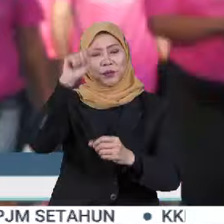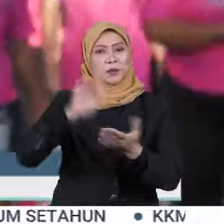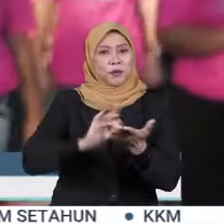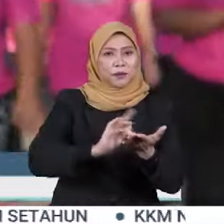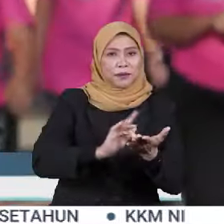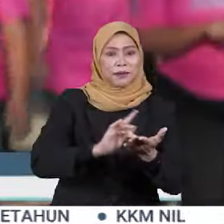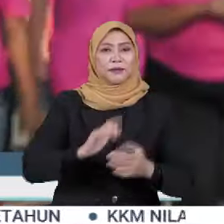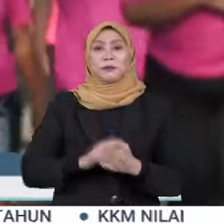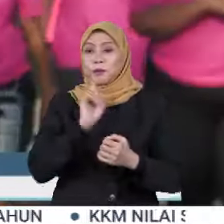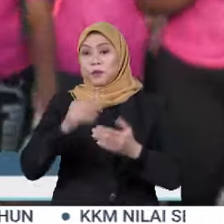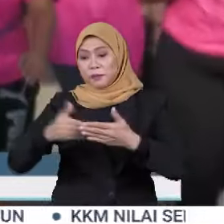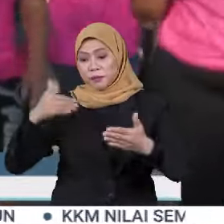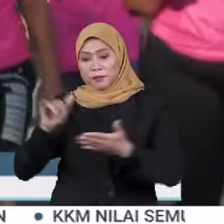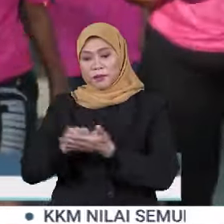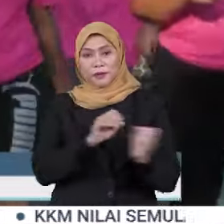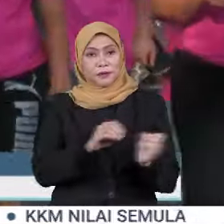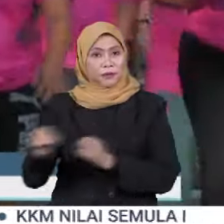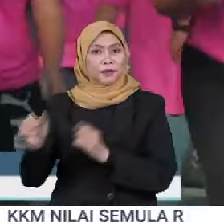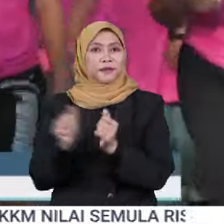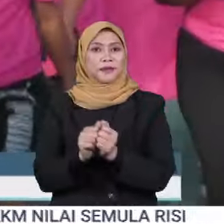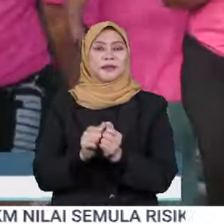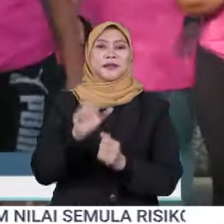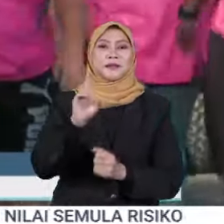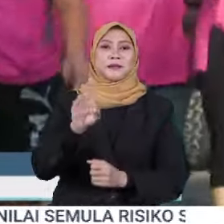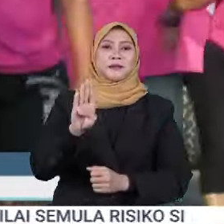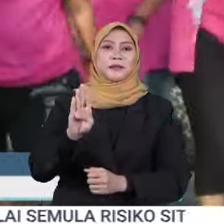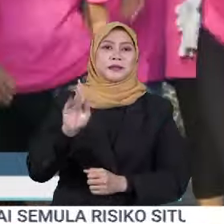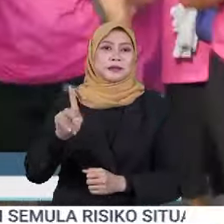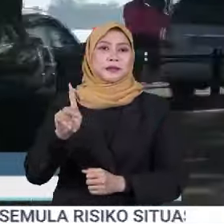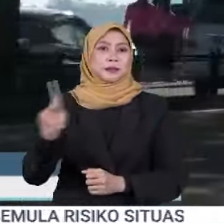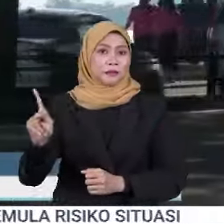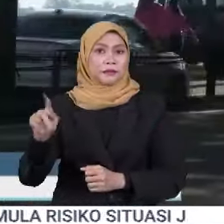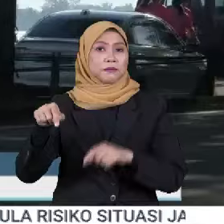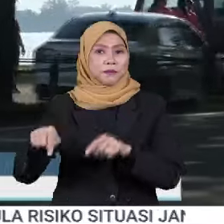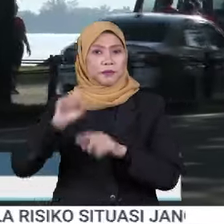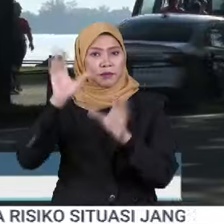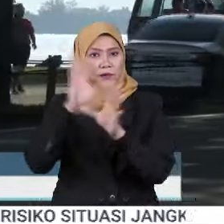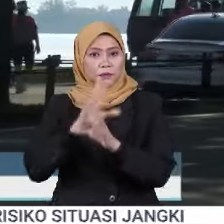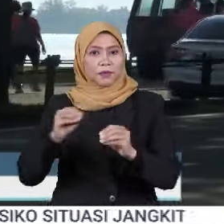sebelum ini program anjuran bersama dewan bandara kota Cina Bali 19